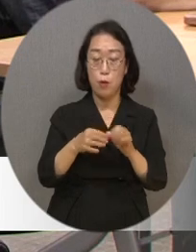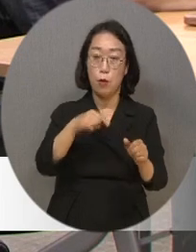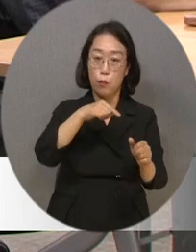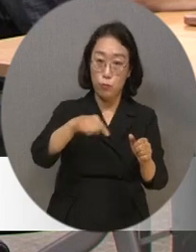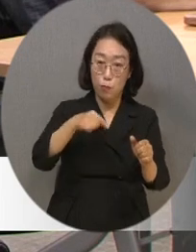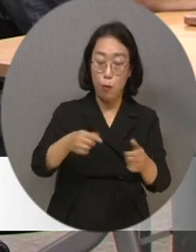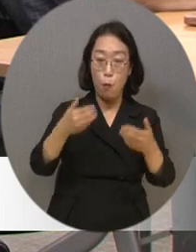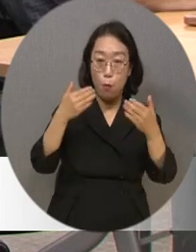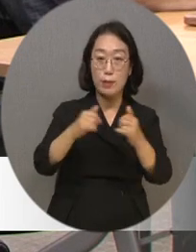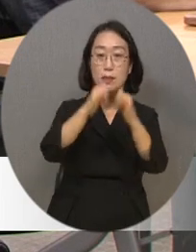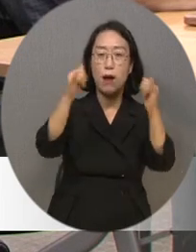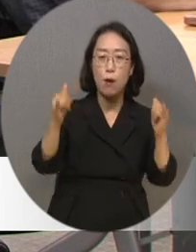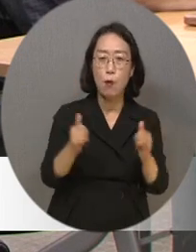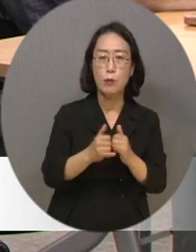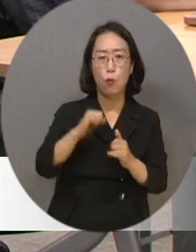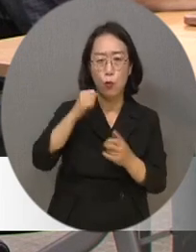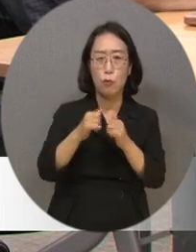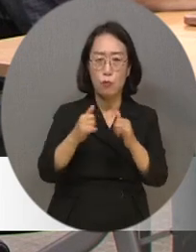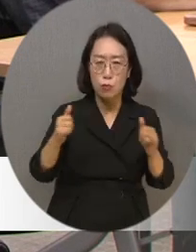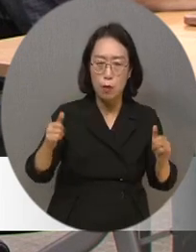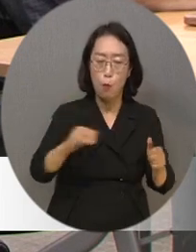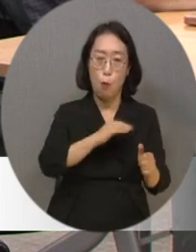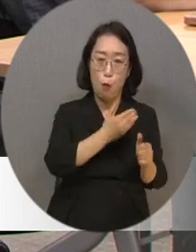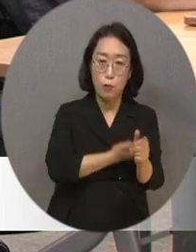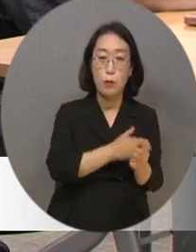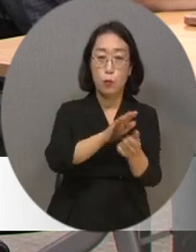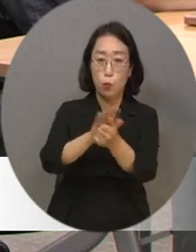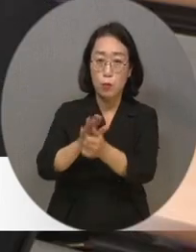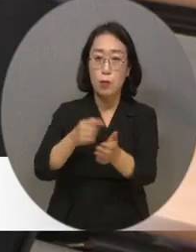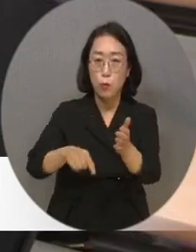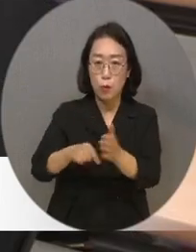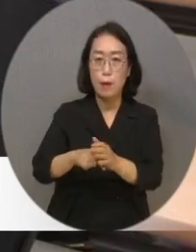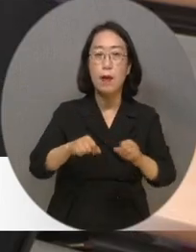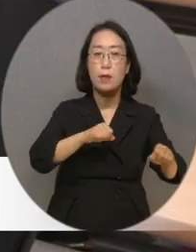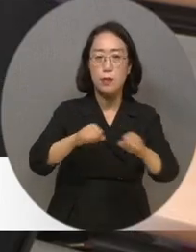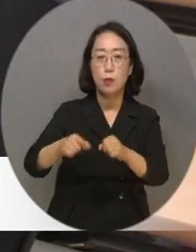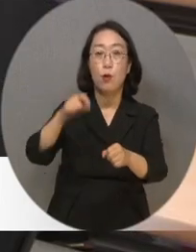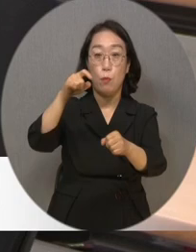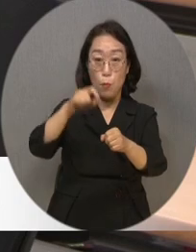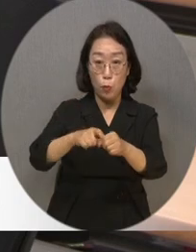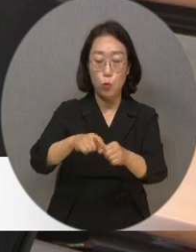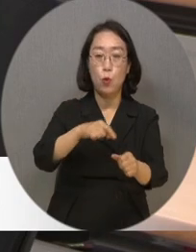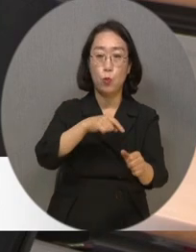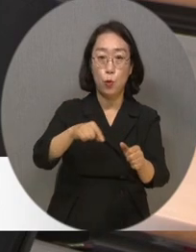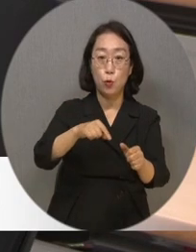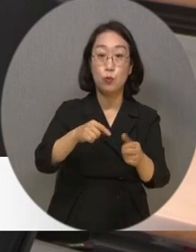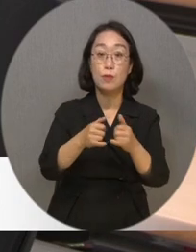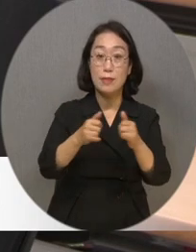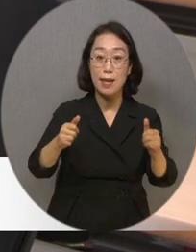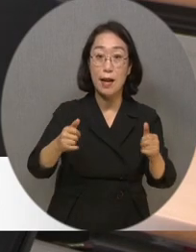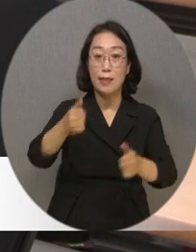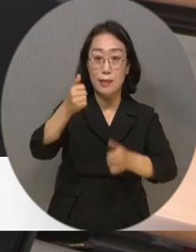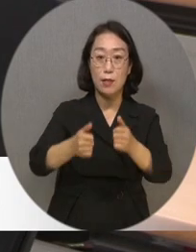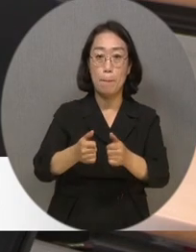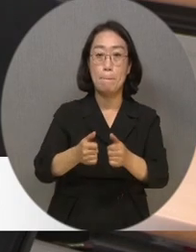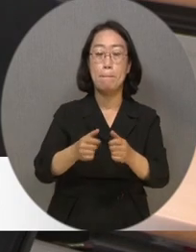토대로 사회적 약자의 권익을 위한 충효의 사상 실천을 목표로 두고 충효의 교육사 시험을